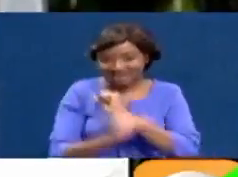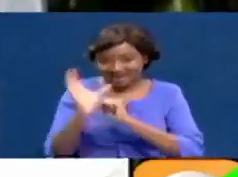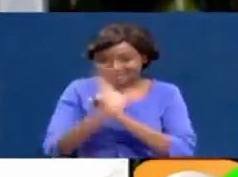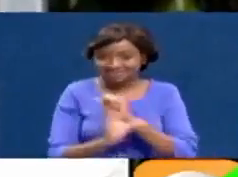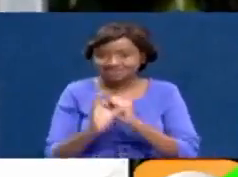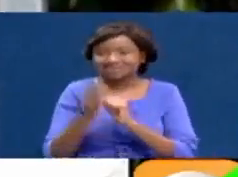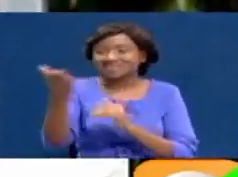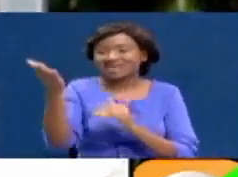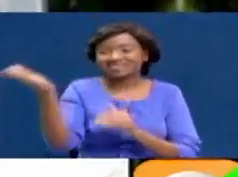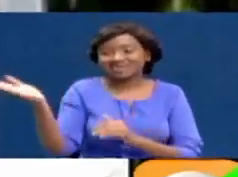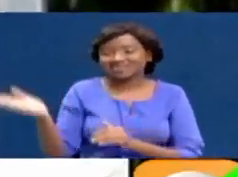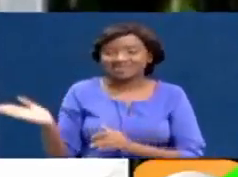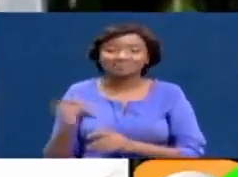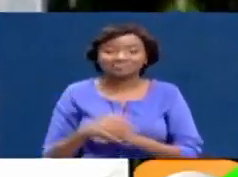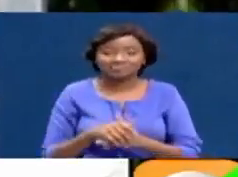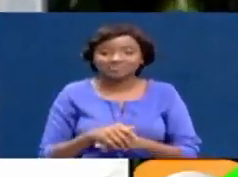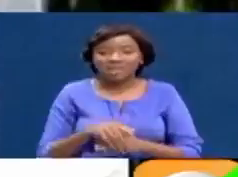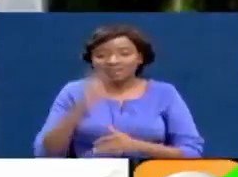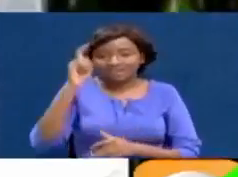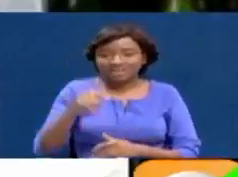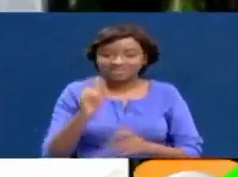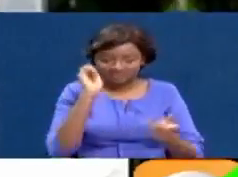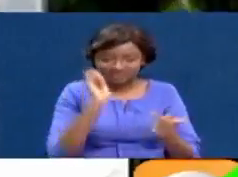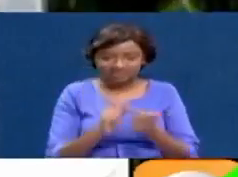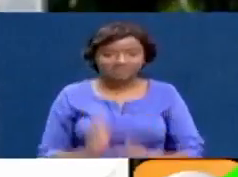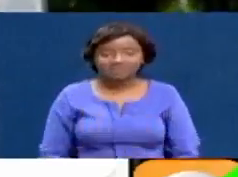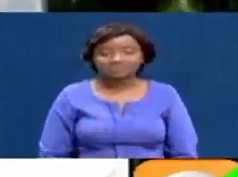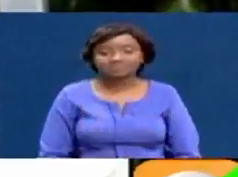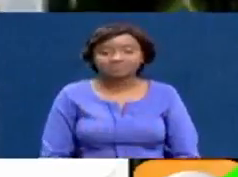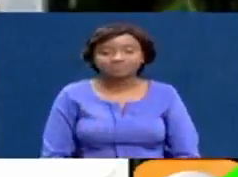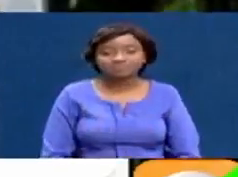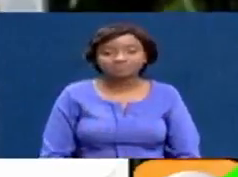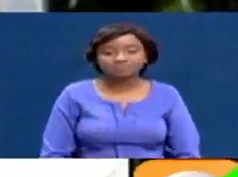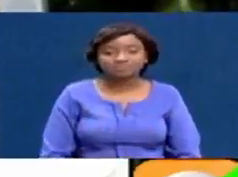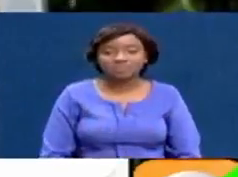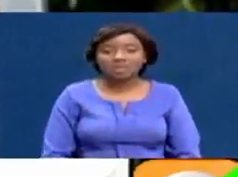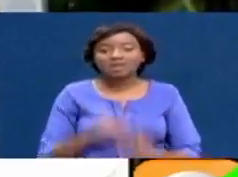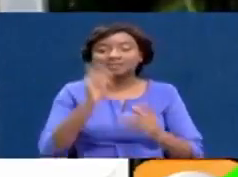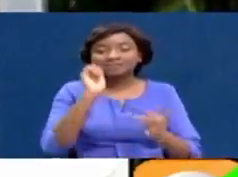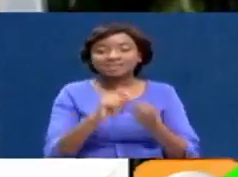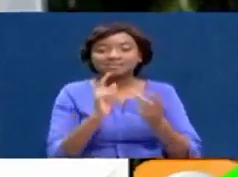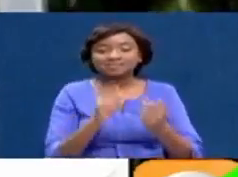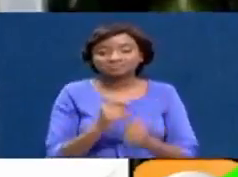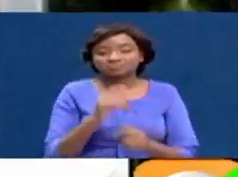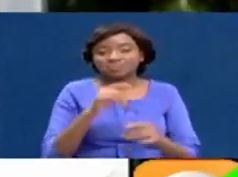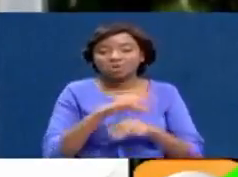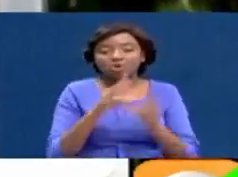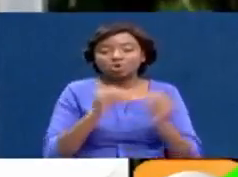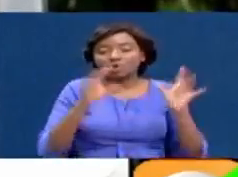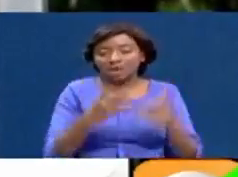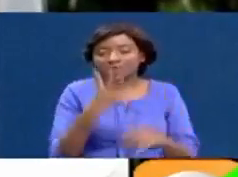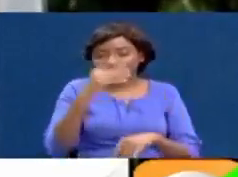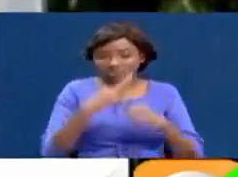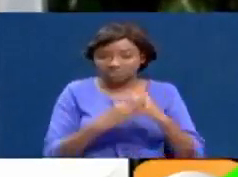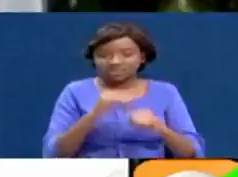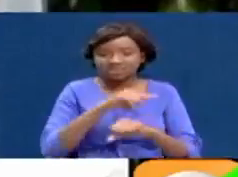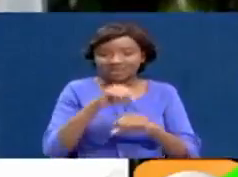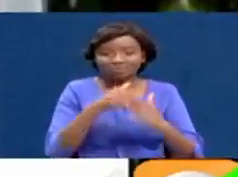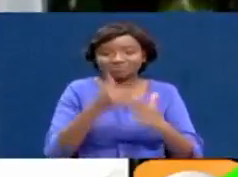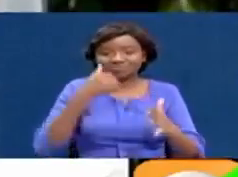into the neighboring countries, have to be tested at least 48 hours before they